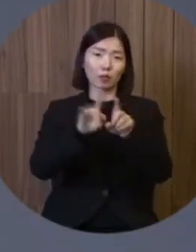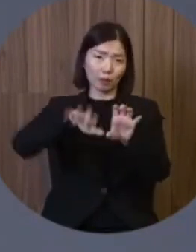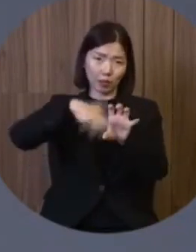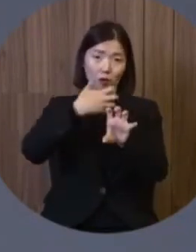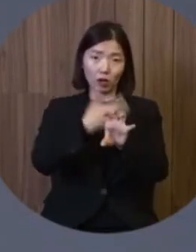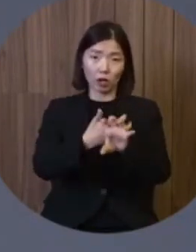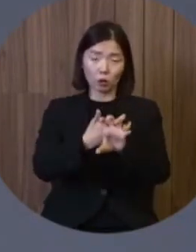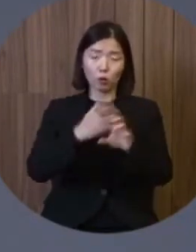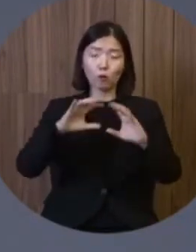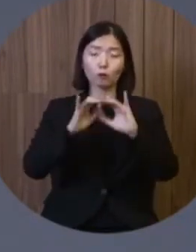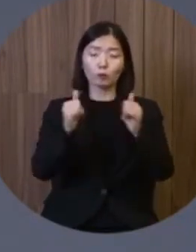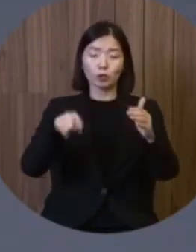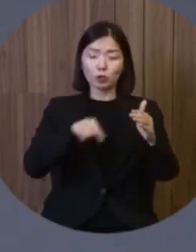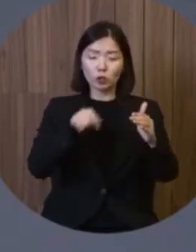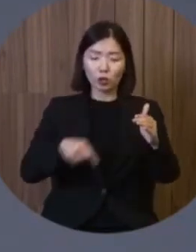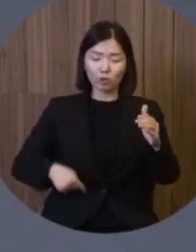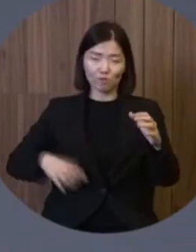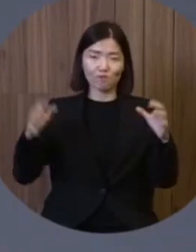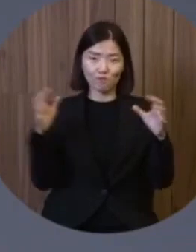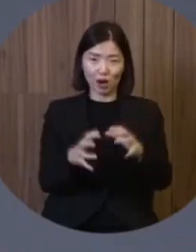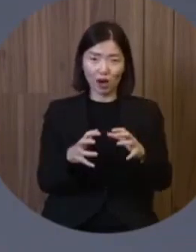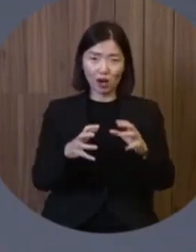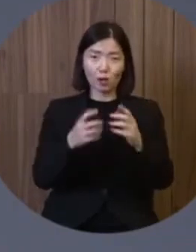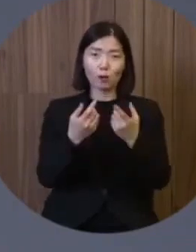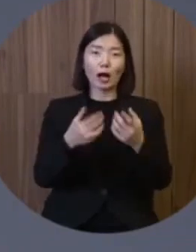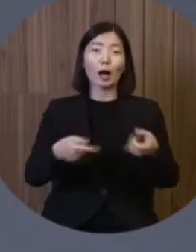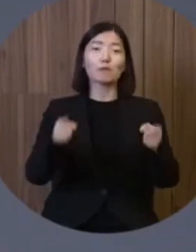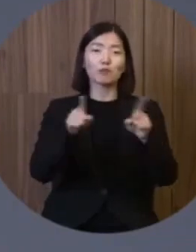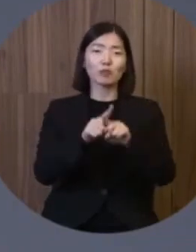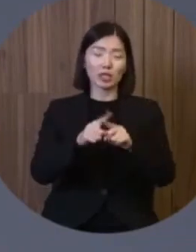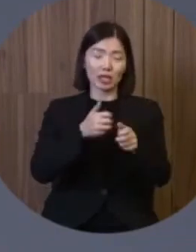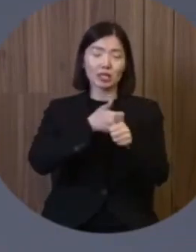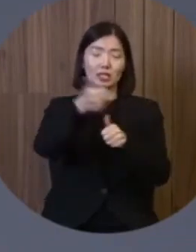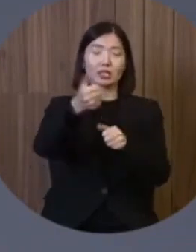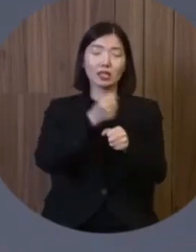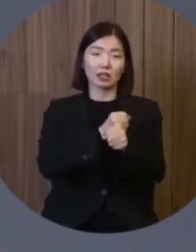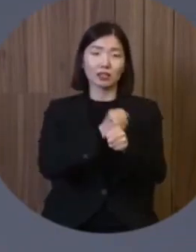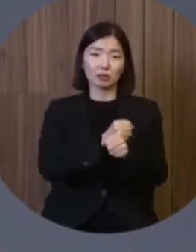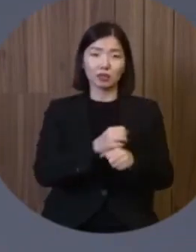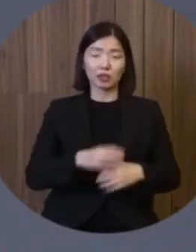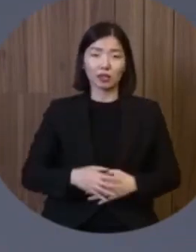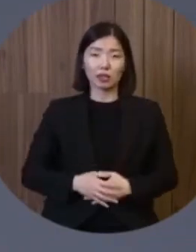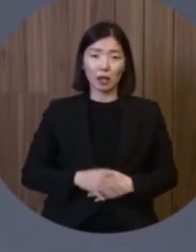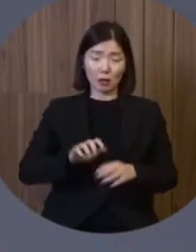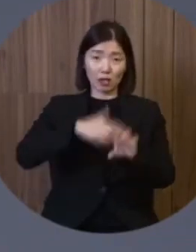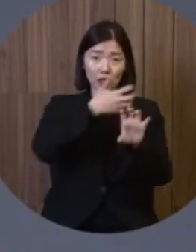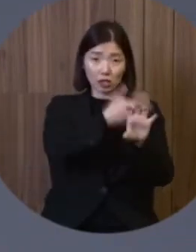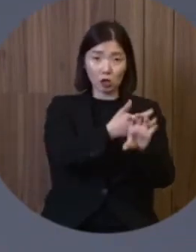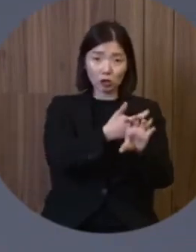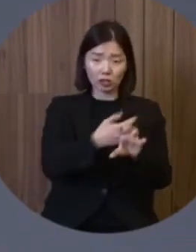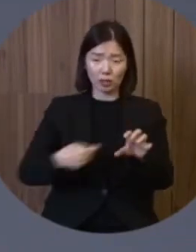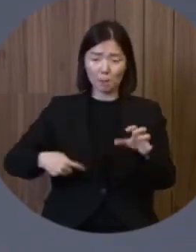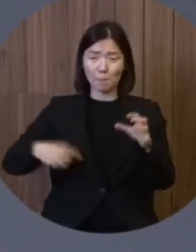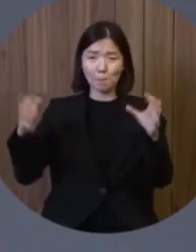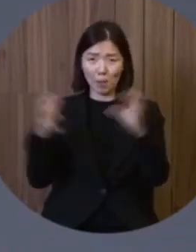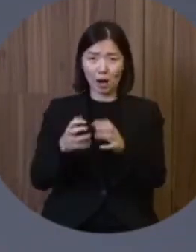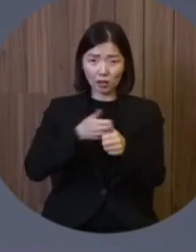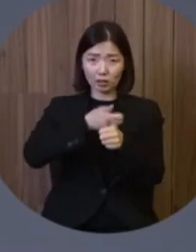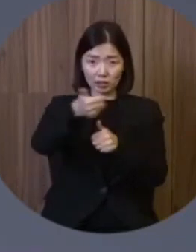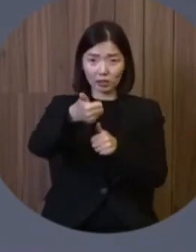개혁하고 국민 속에서 단결하고 국민과 함께 승리하겠습니다. 혁신, 단결,